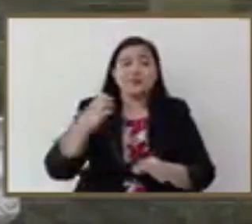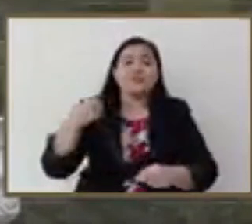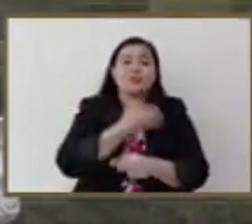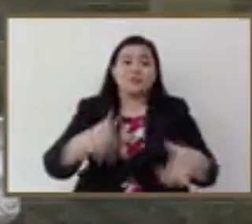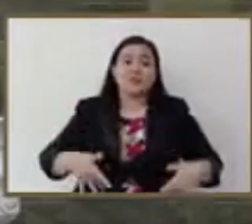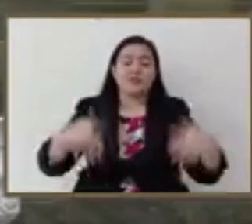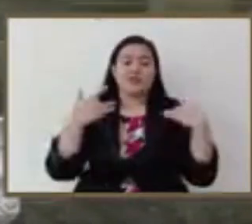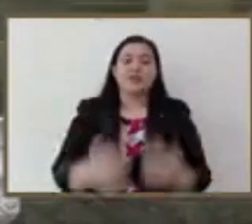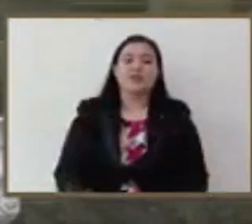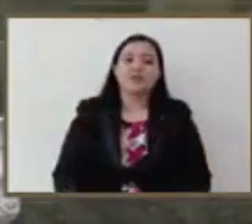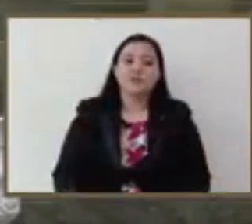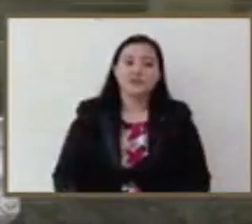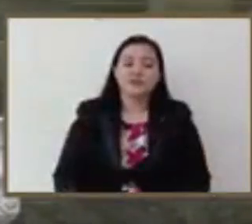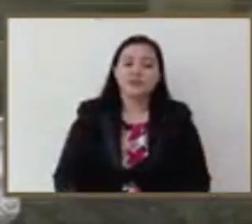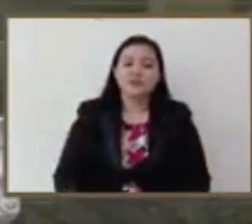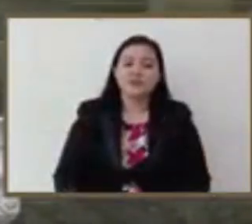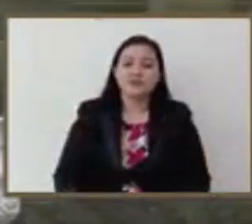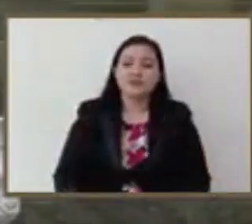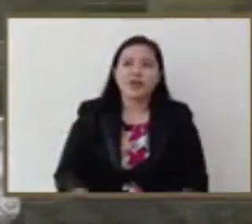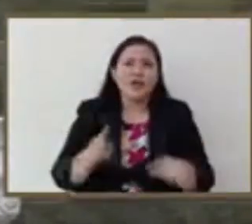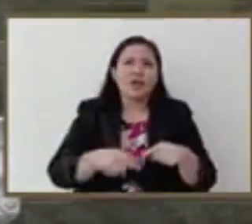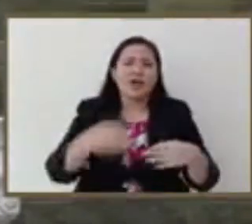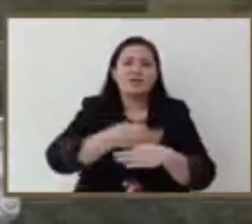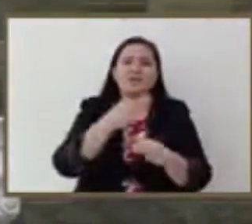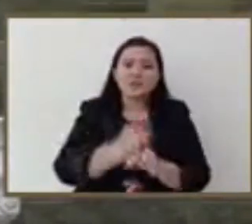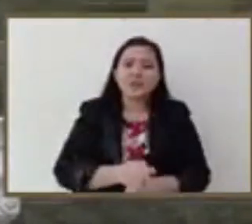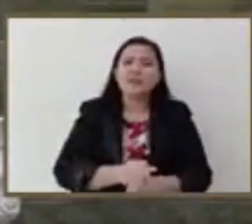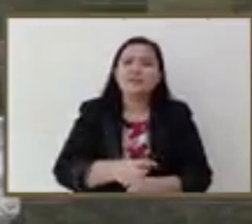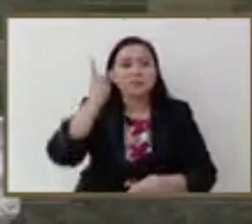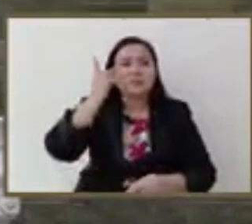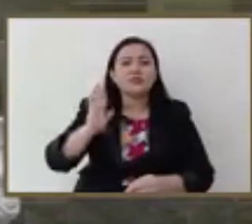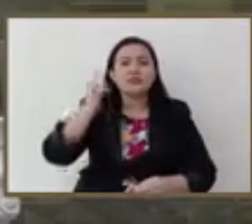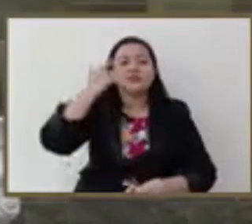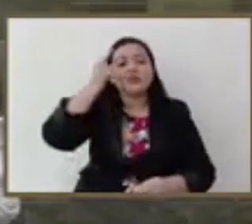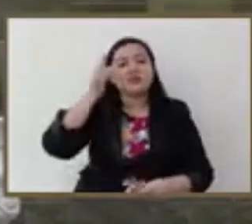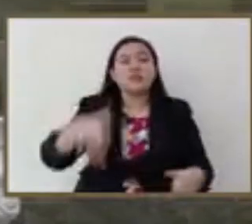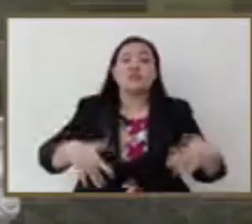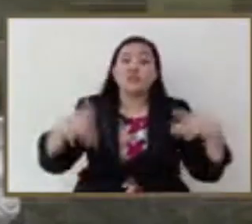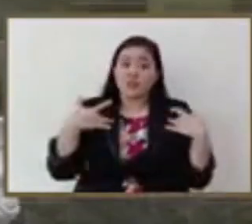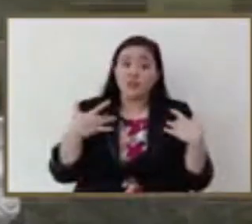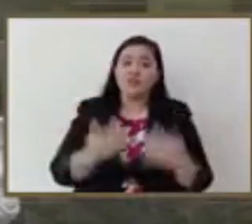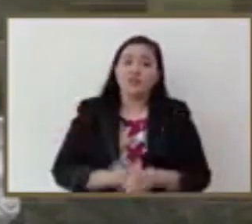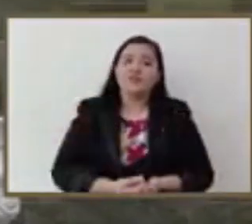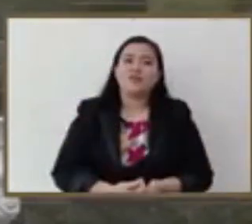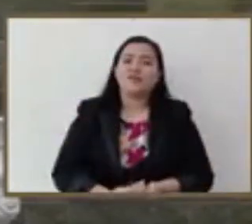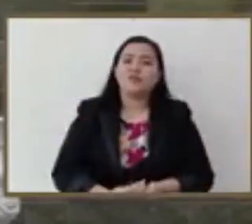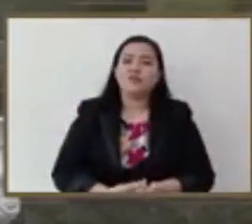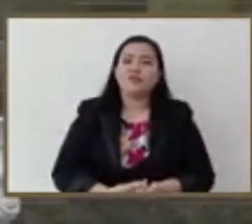Hindi kayang tabasin ang buhay ko. Hindi kayang linisin at pakinisin ito ang buhay ko.